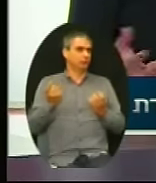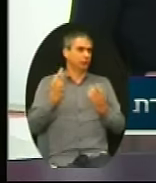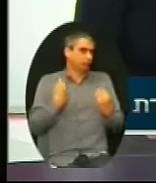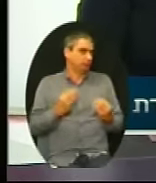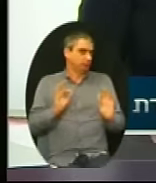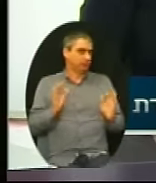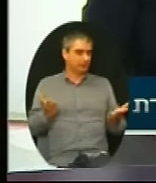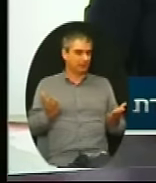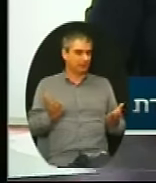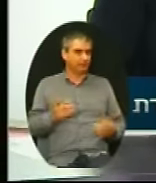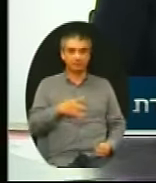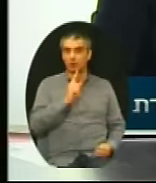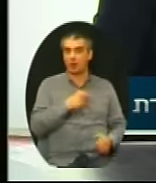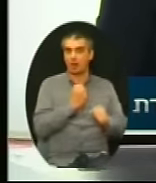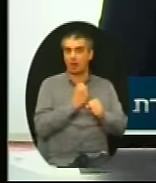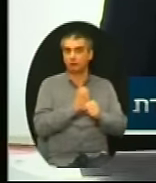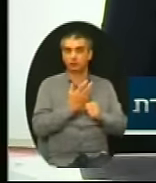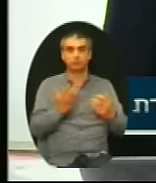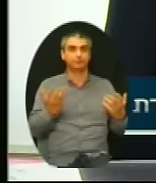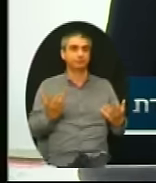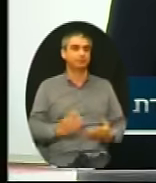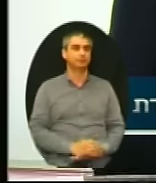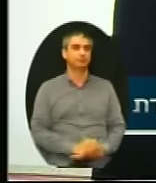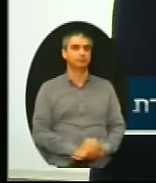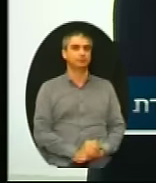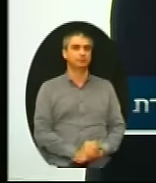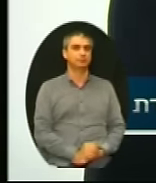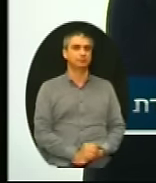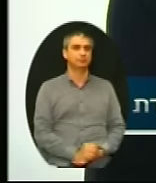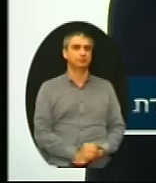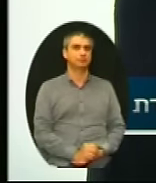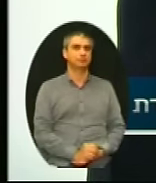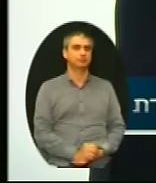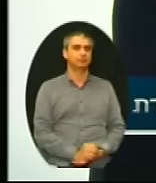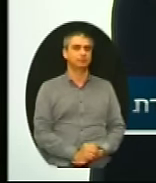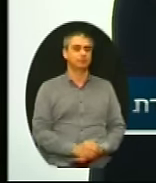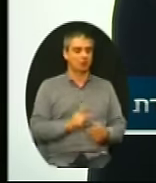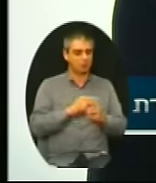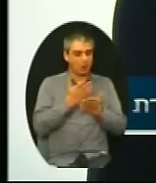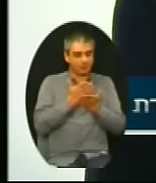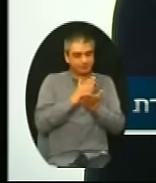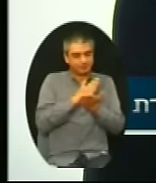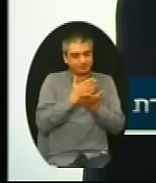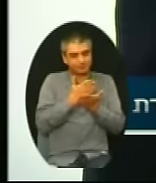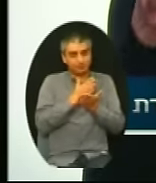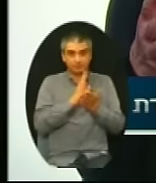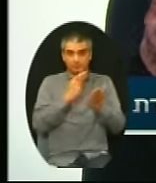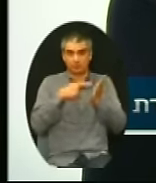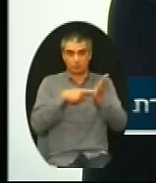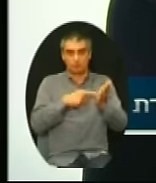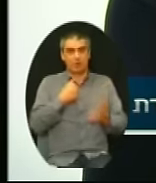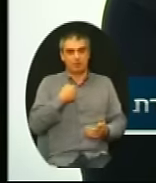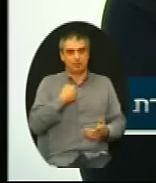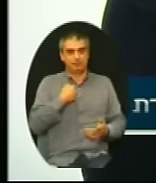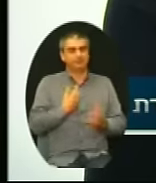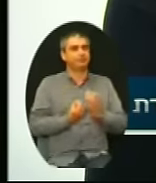זאת אומרת, אם את יכולה לעשות, את יודעת, זה הקו הדק בקיצור, אני חושבת שנגיד אם אני הולכת,